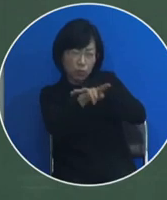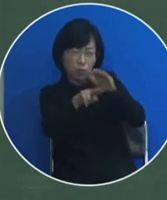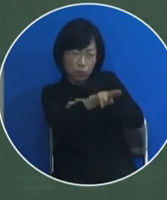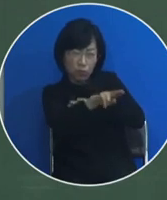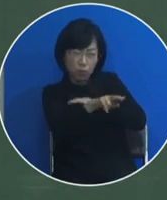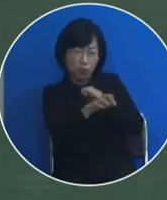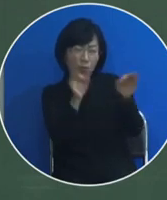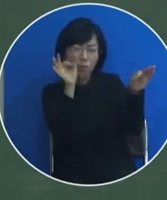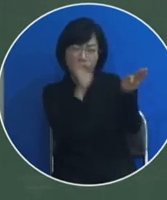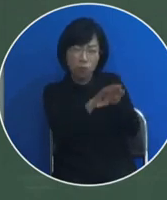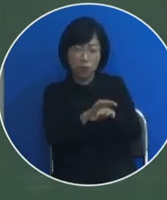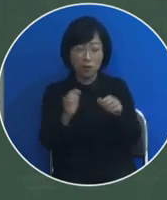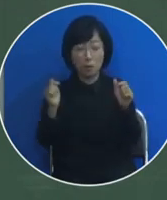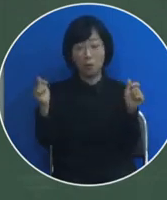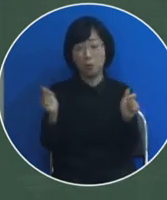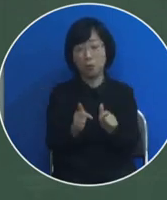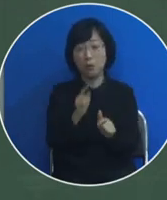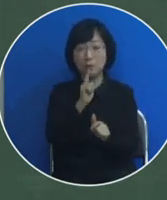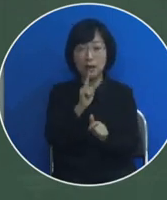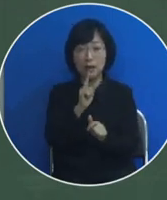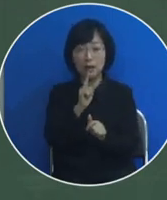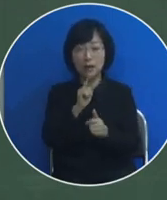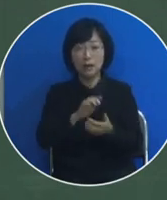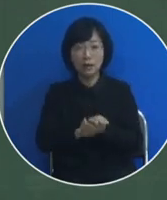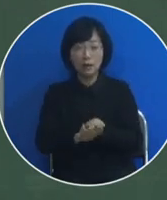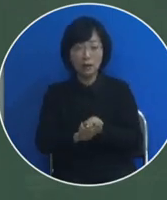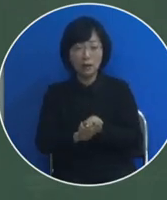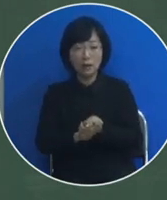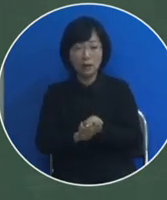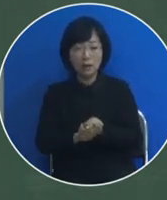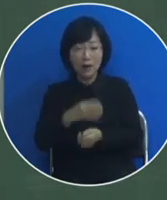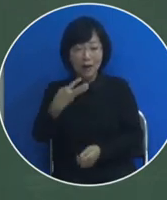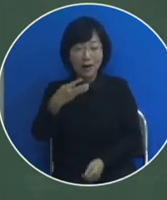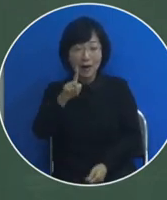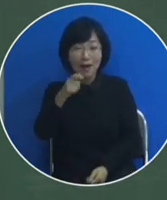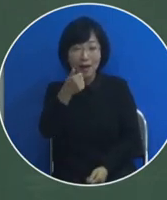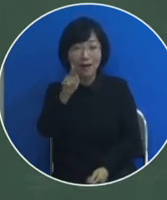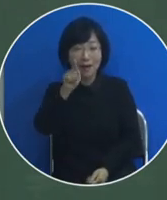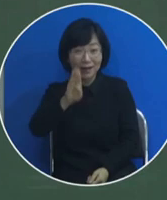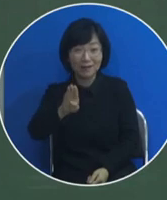people who are left there they're trembling in their shoes. 그 라합은 구원을 받고